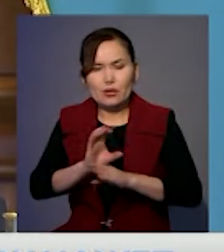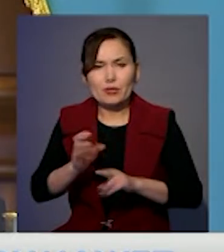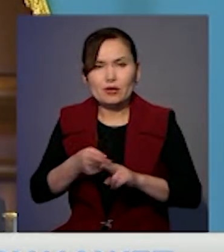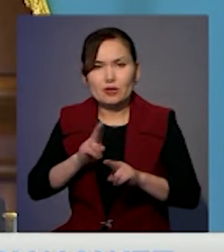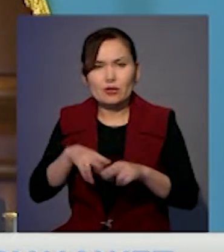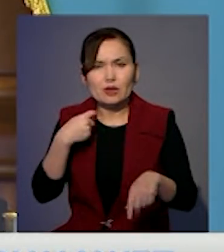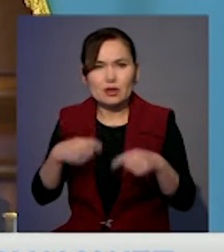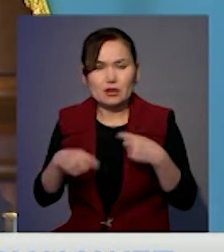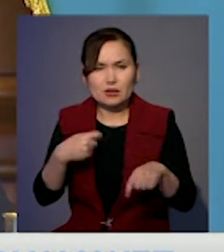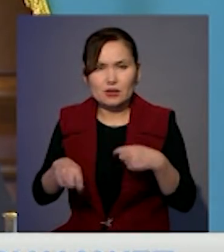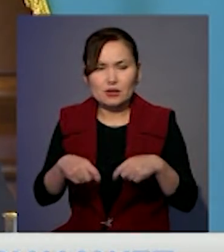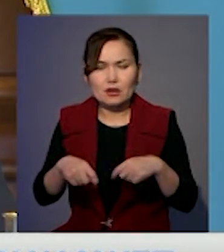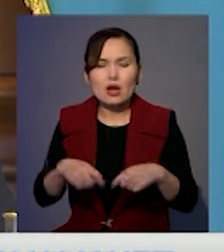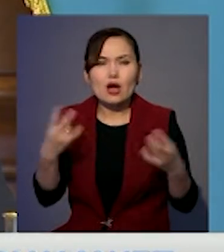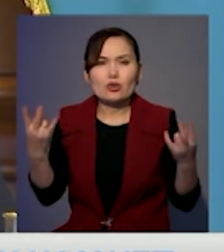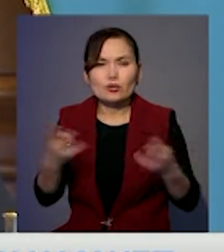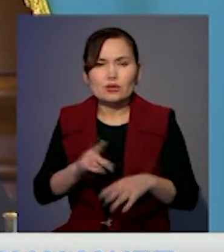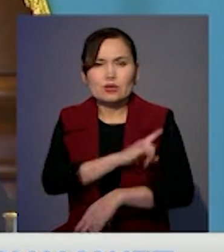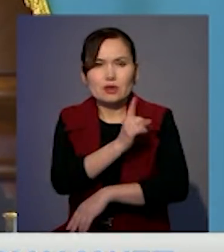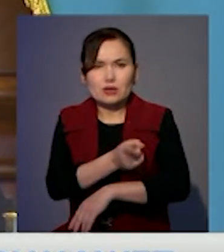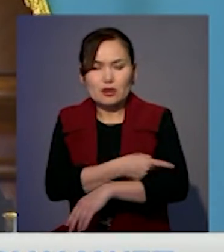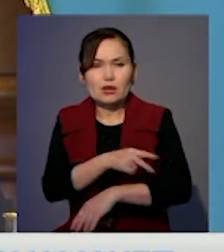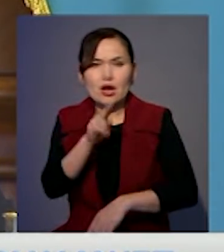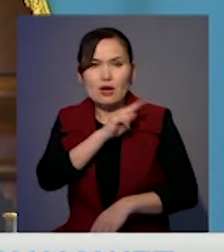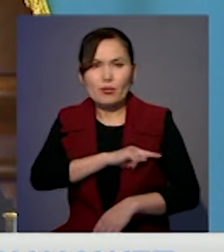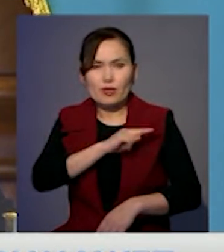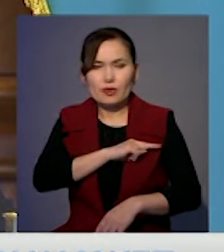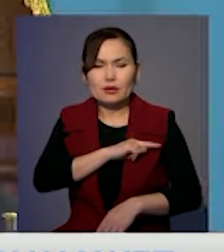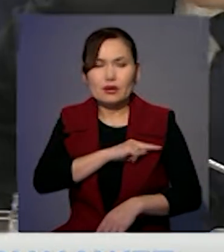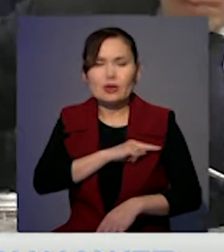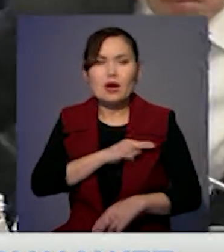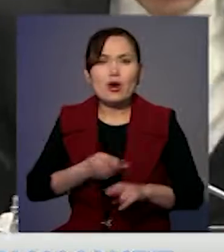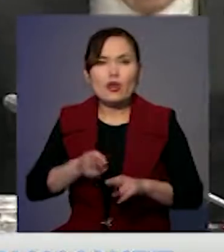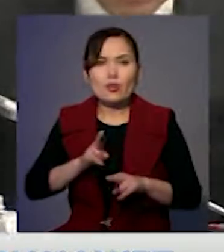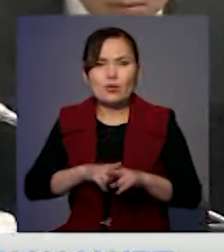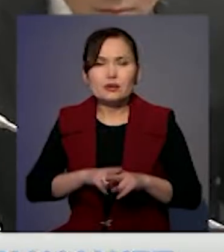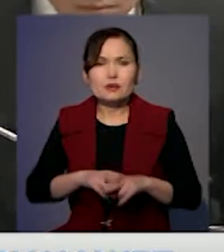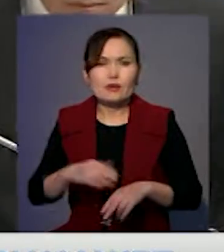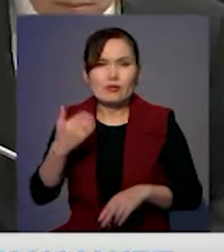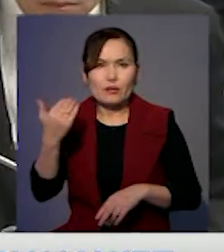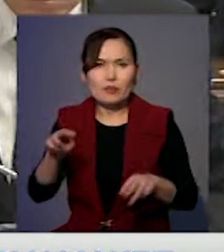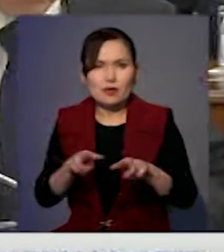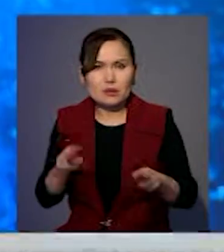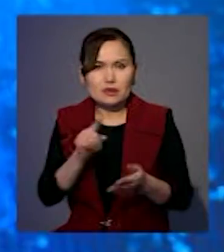внешние рынки. Нужно усилить эту работу. Мамину вместе с Шукеевым.